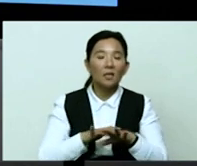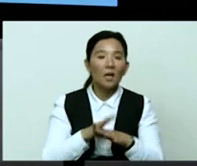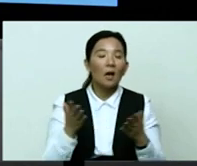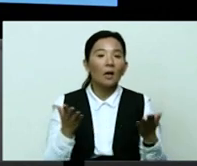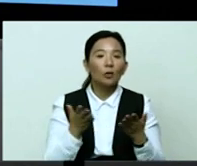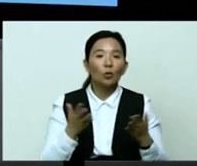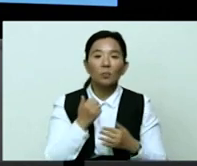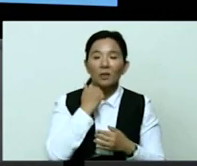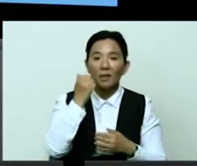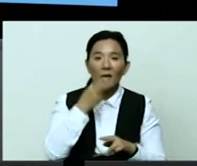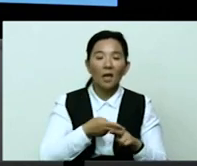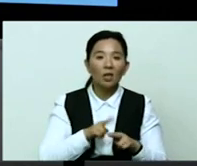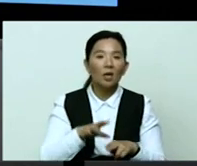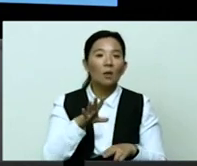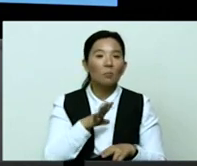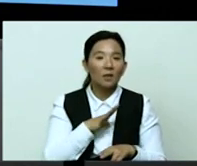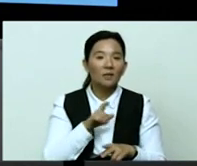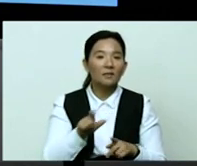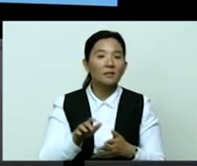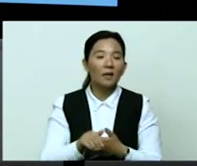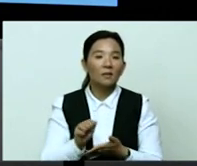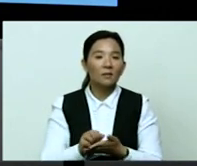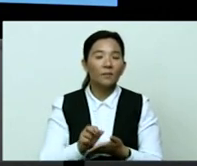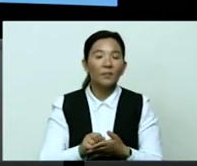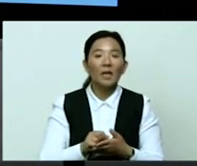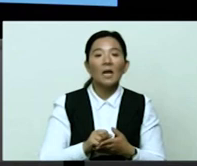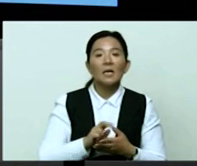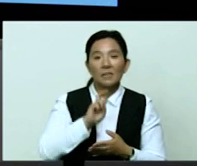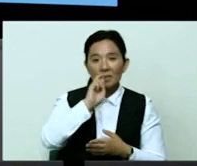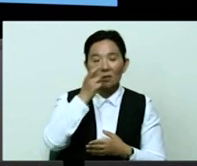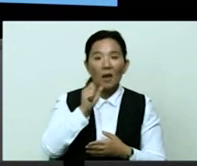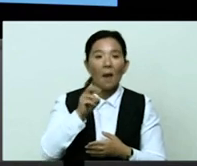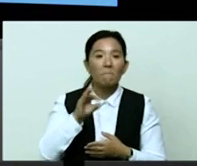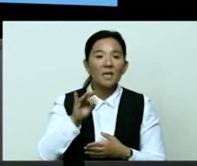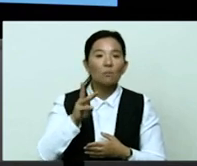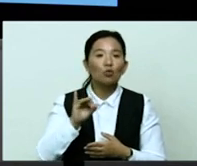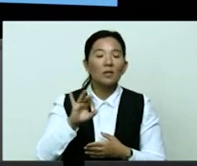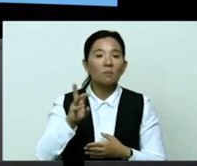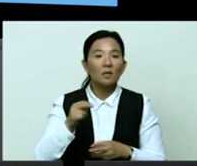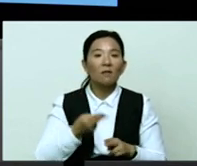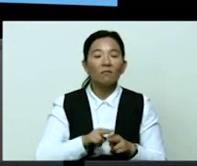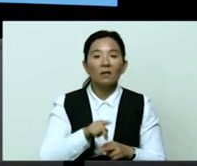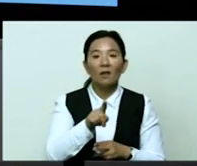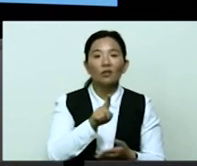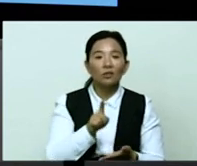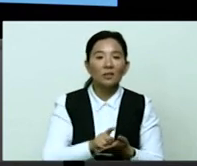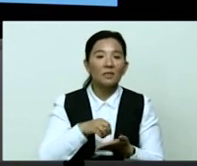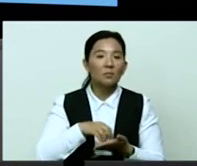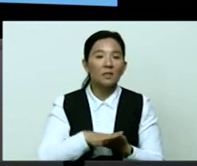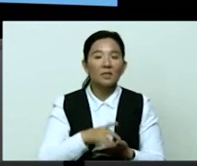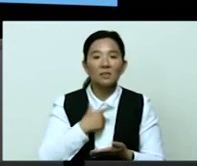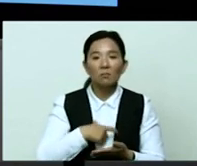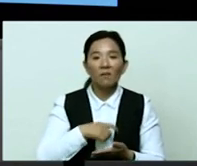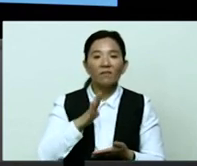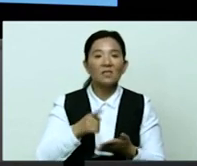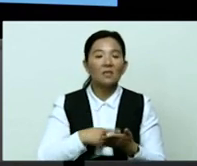которое благодаря этому было занято. Титул «Амир аль-Муслимин» вы должны будете записать себе в